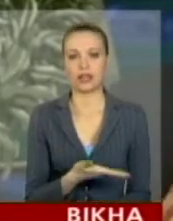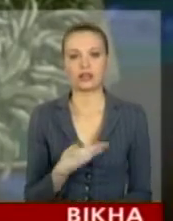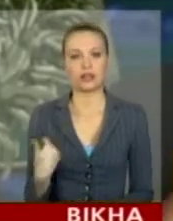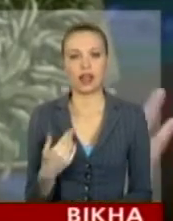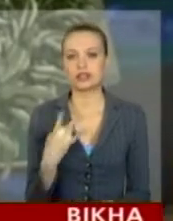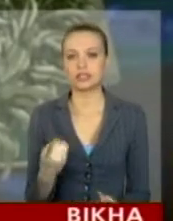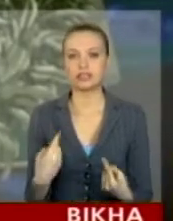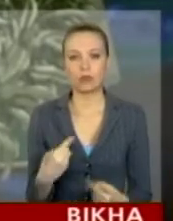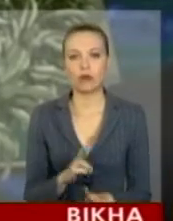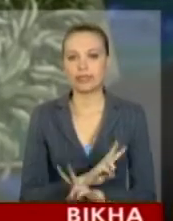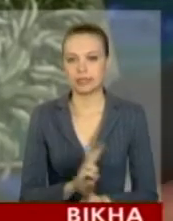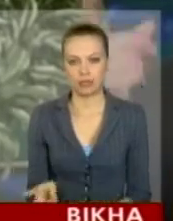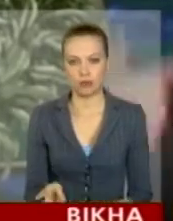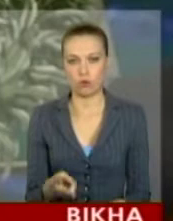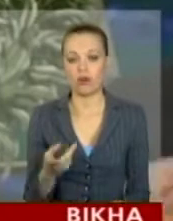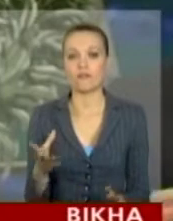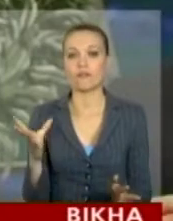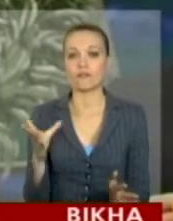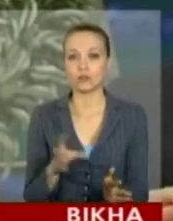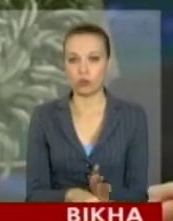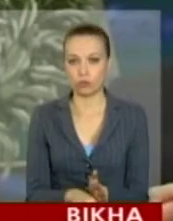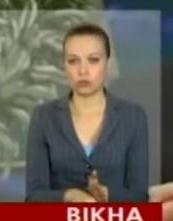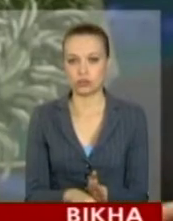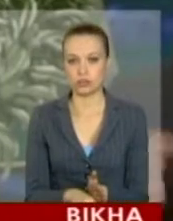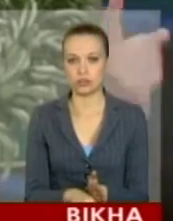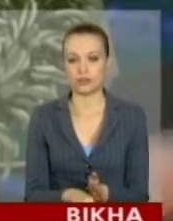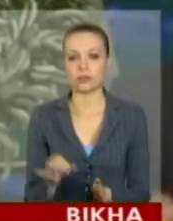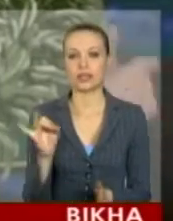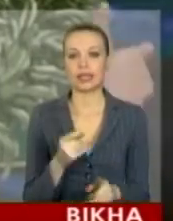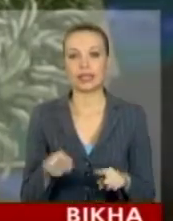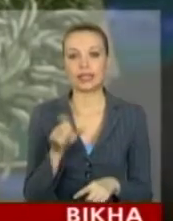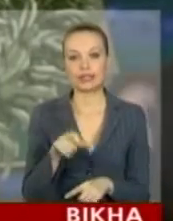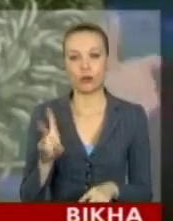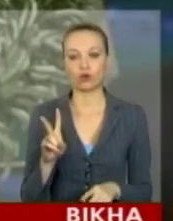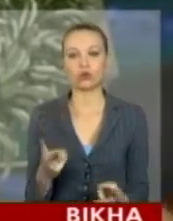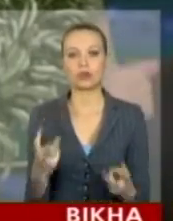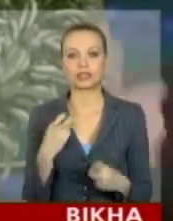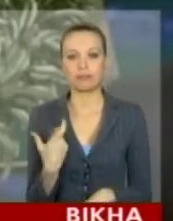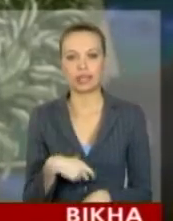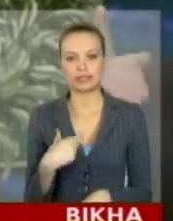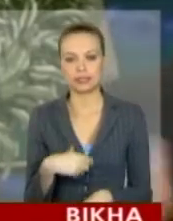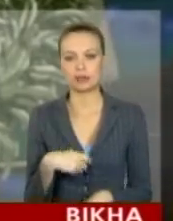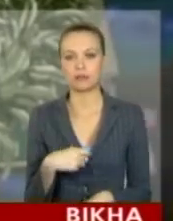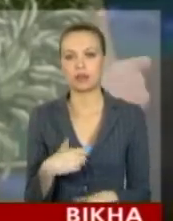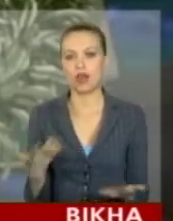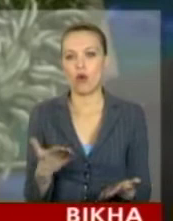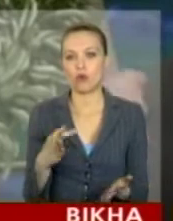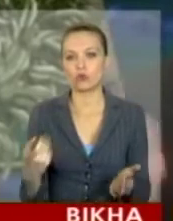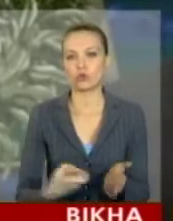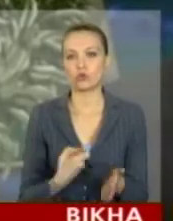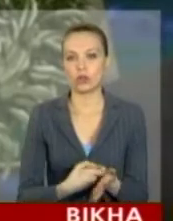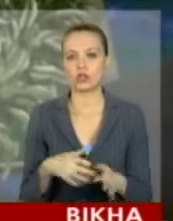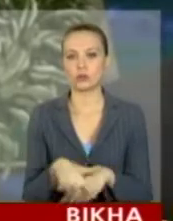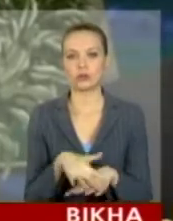Нас не запугать нікому. В тому числі и тем, кто называет себя некой Донецкой